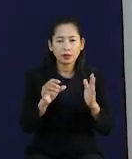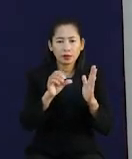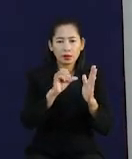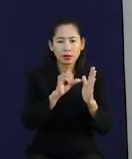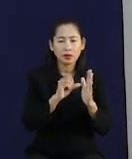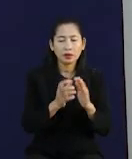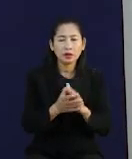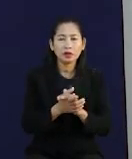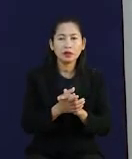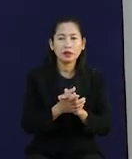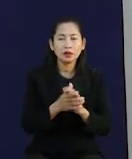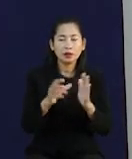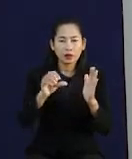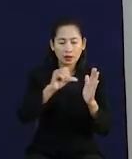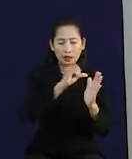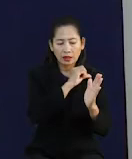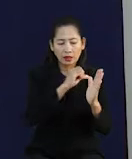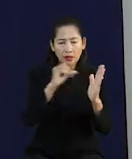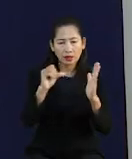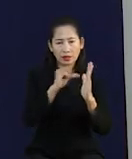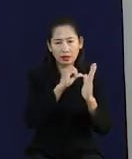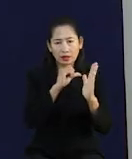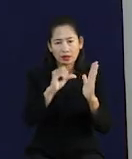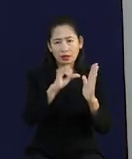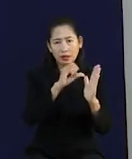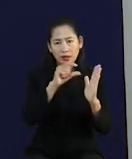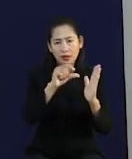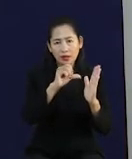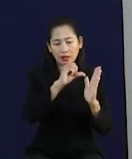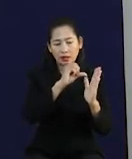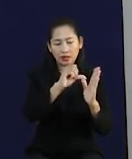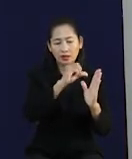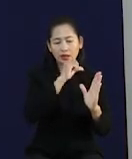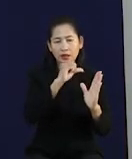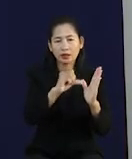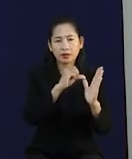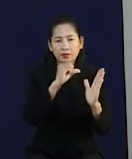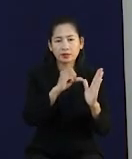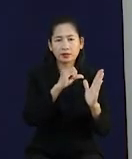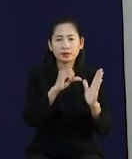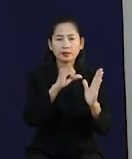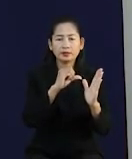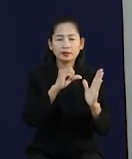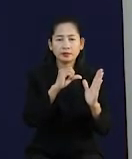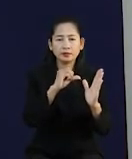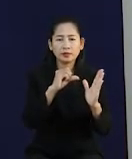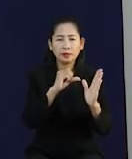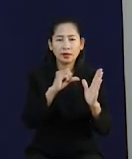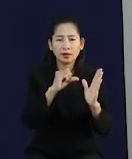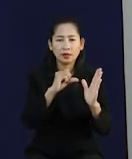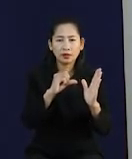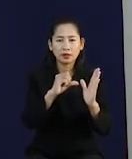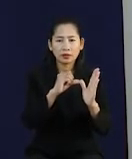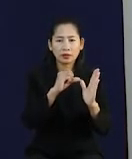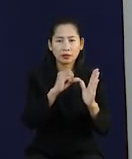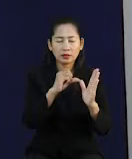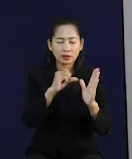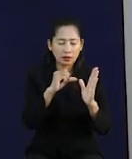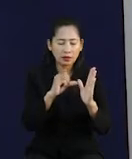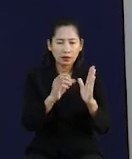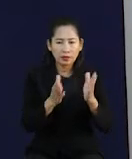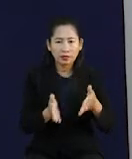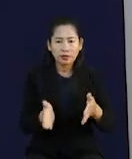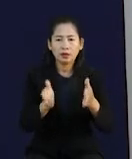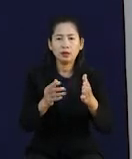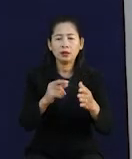Chà. Tư khẳng lệch trọng này con ấy khẳng lệch. Này con ấy khẳng lệch này con á. Tư khẳng lệch này. Nhạp rùa nhạy. Chân phí sát thân đi rụt lường. Đói chân lông cát